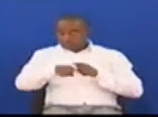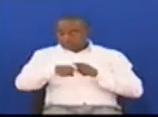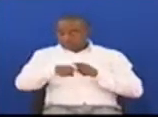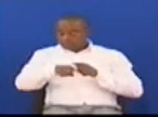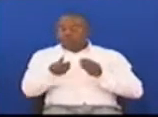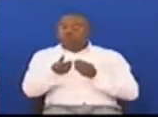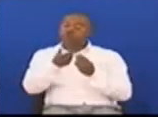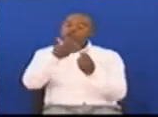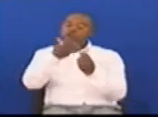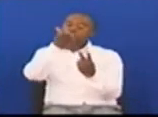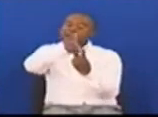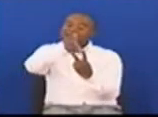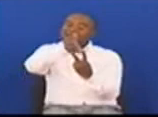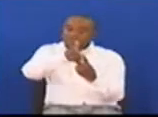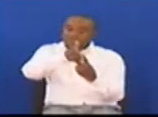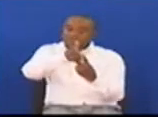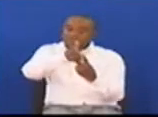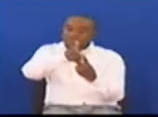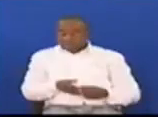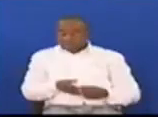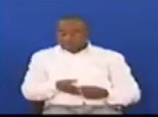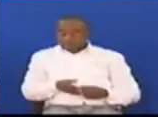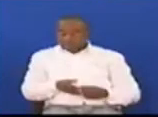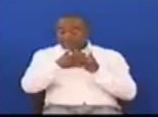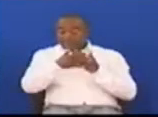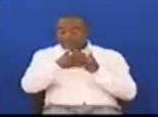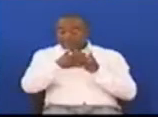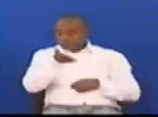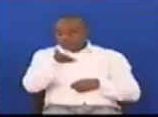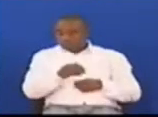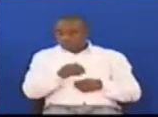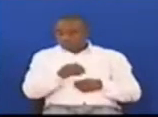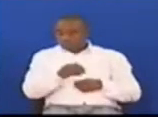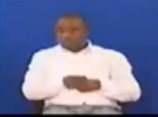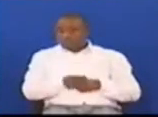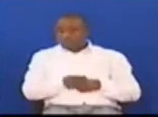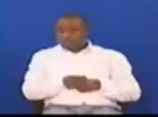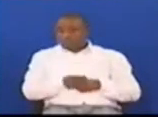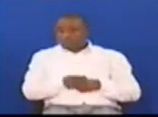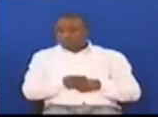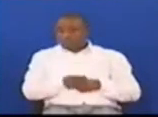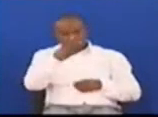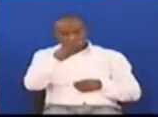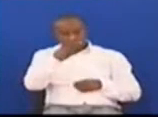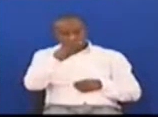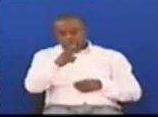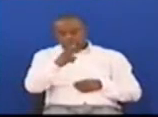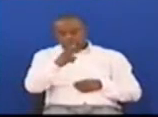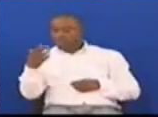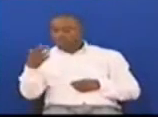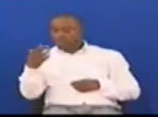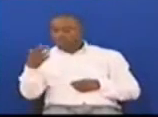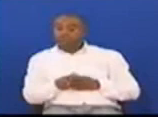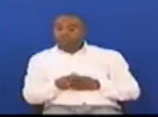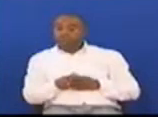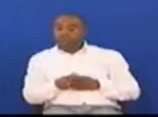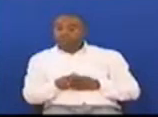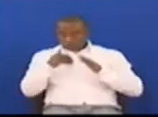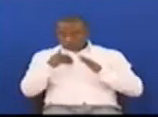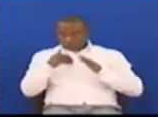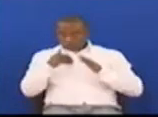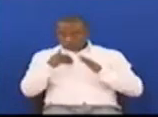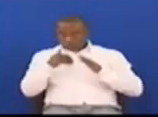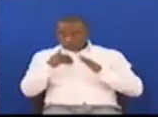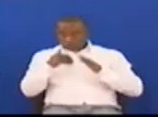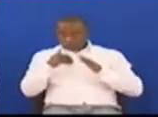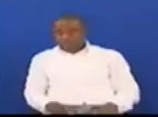uchumi wa kati katika taifa letu tutakapofika mwaka 2025. Mheshimiwa Spika, na